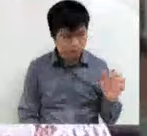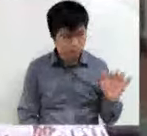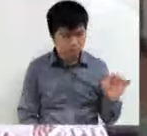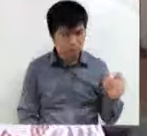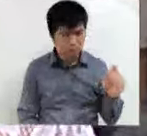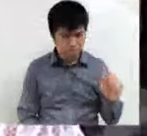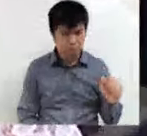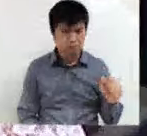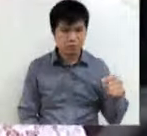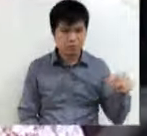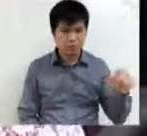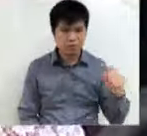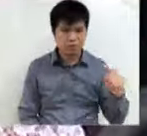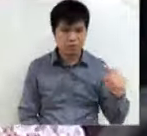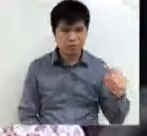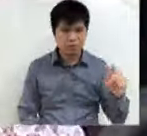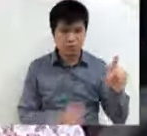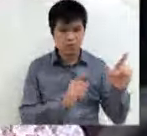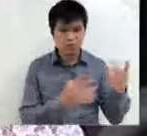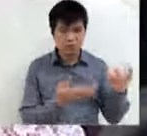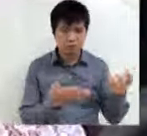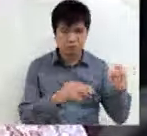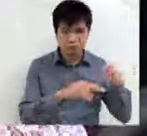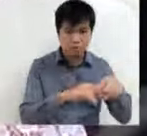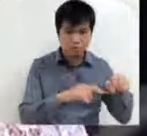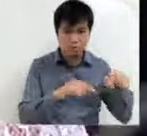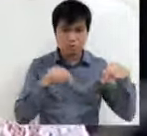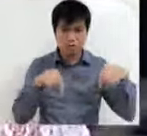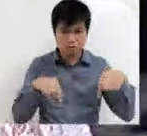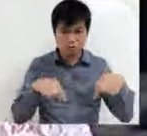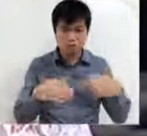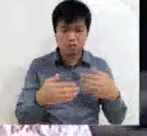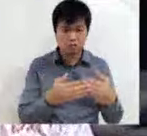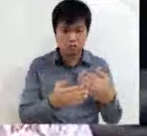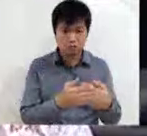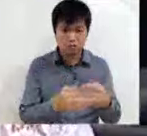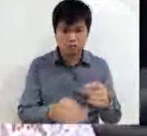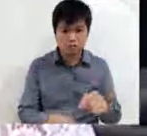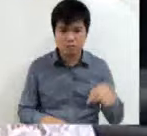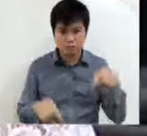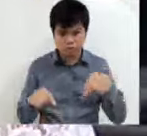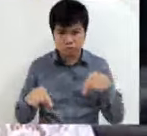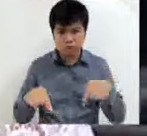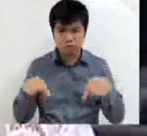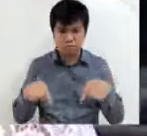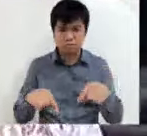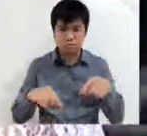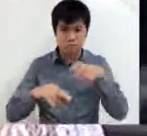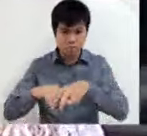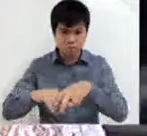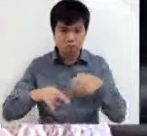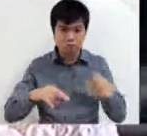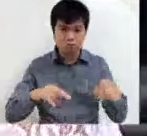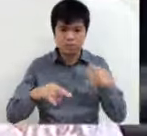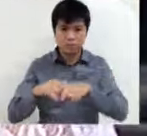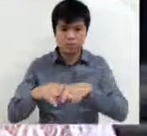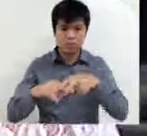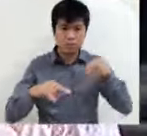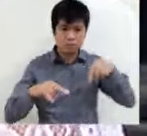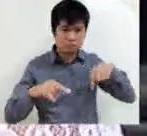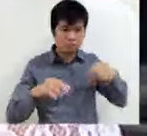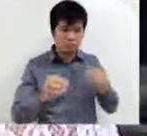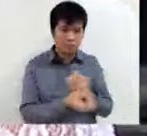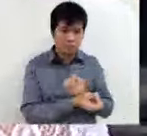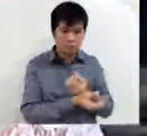sabi ko doon, sabi niya, dito lang sa malapit. Di sabi ko, dito, nandoon pala ang bomba sa, ang